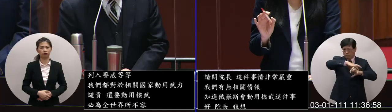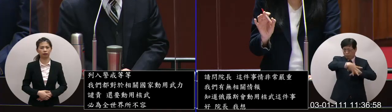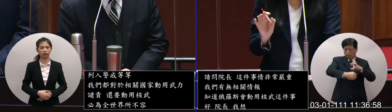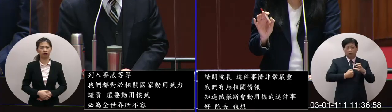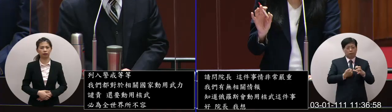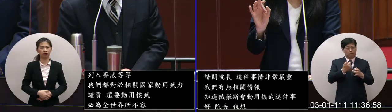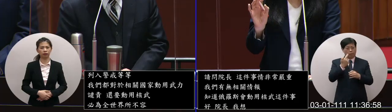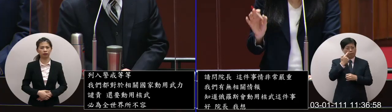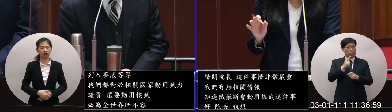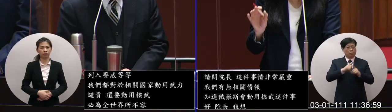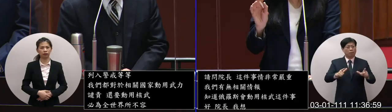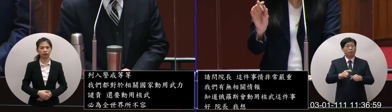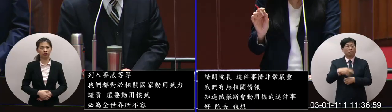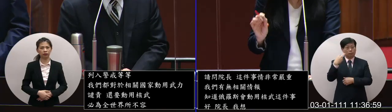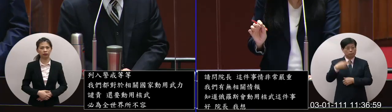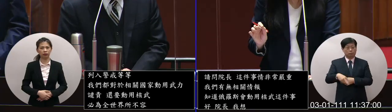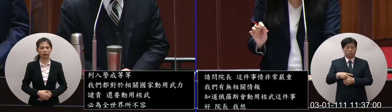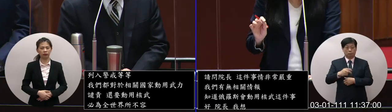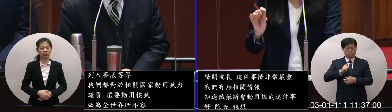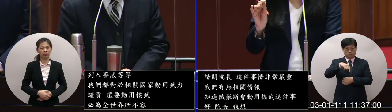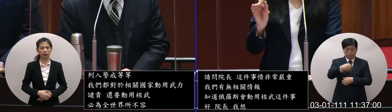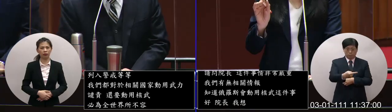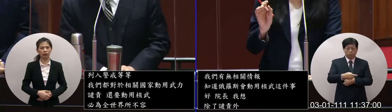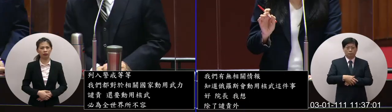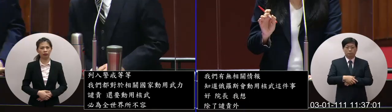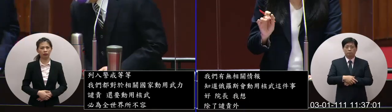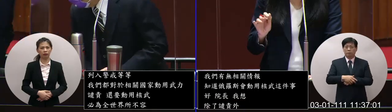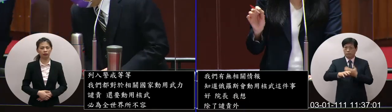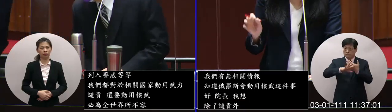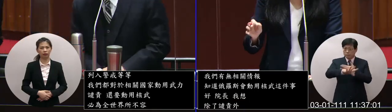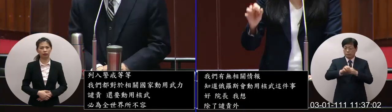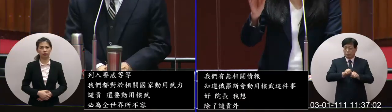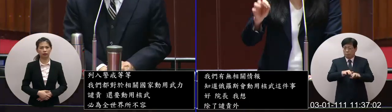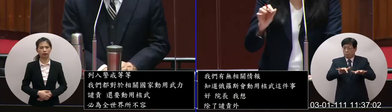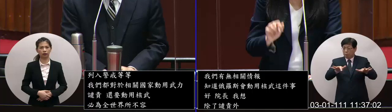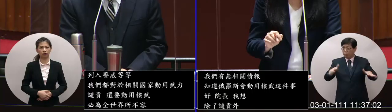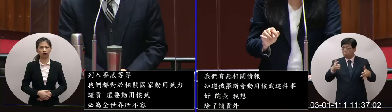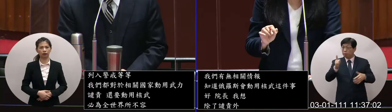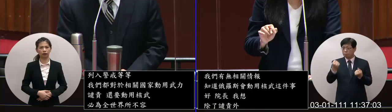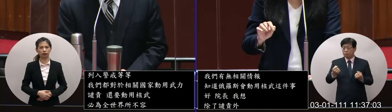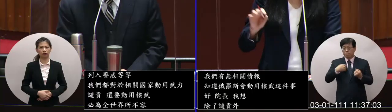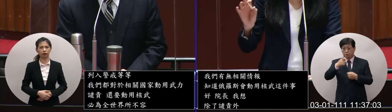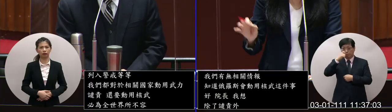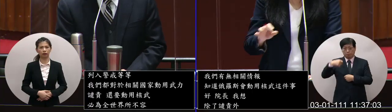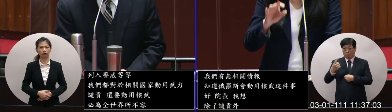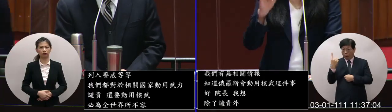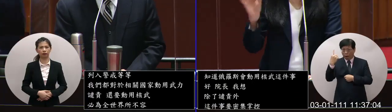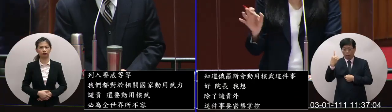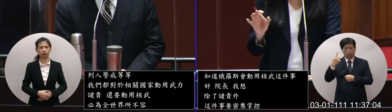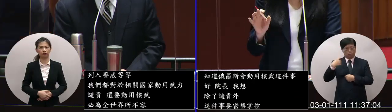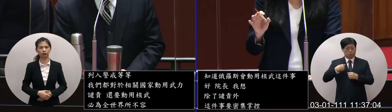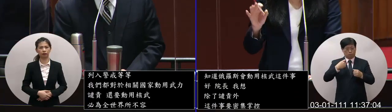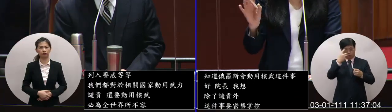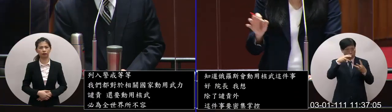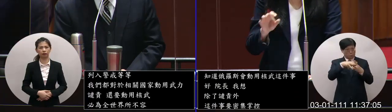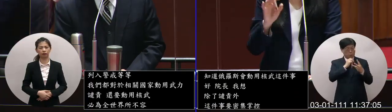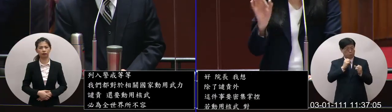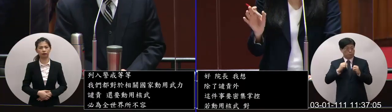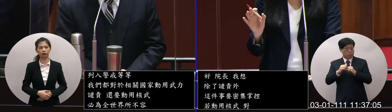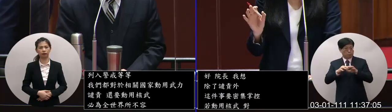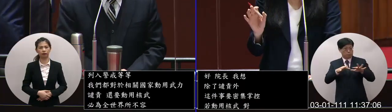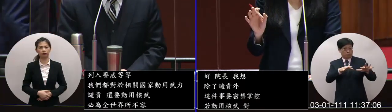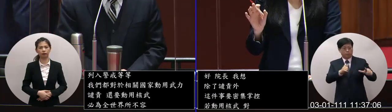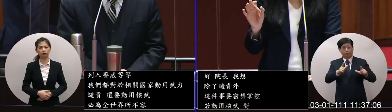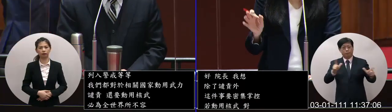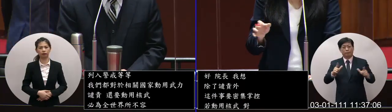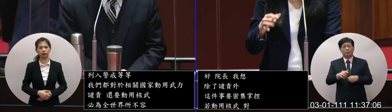重的大事之外，我们要知道之后啊，相关的核扩散它不是只有在乌克兰，可能整个欧洲都是，这影响层面